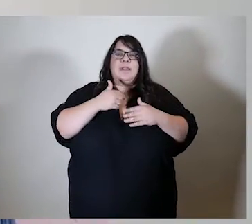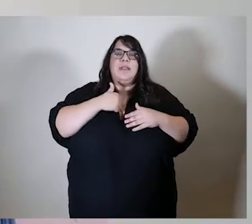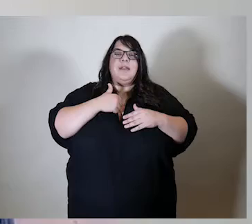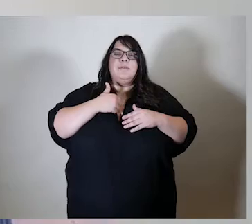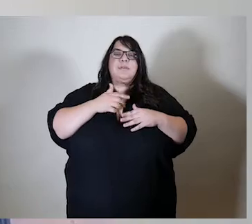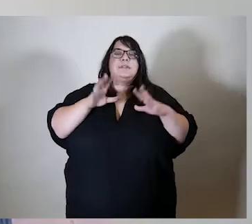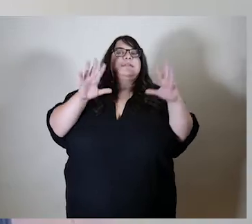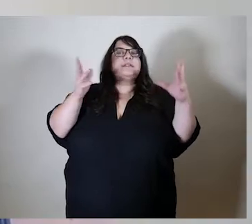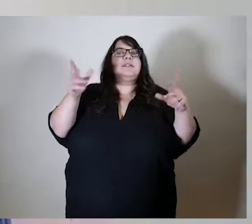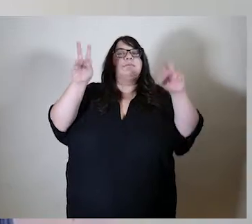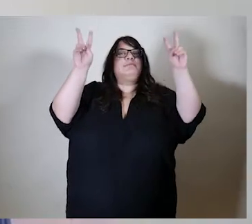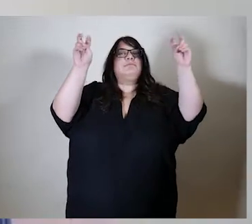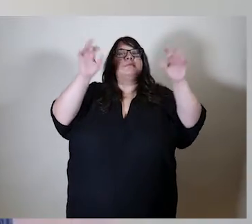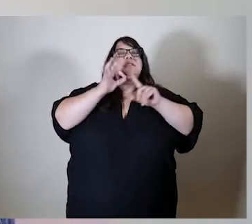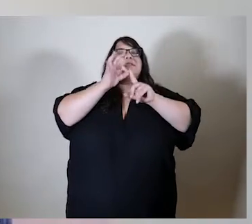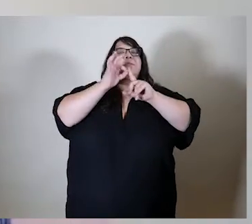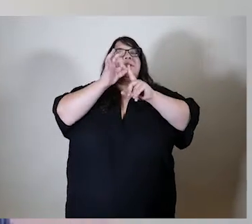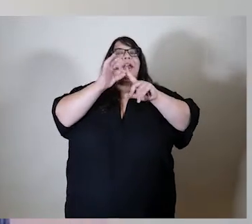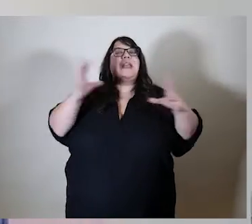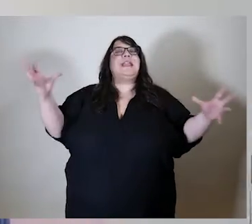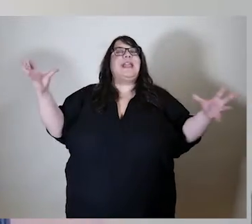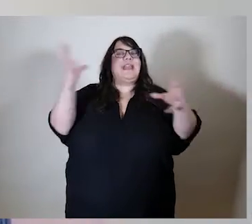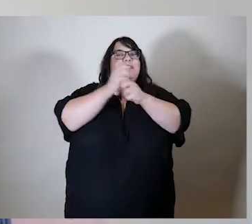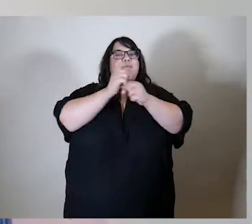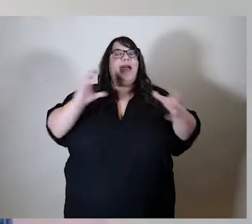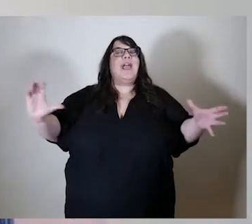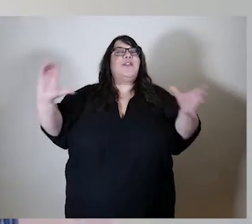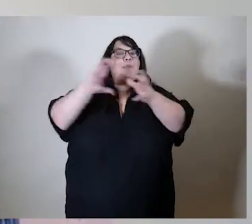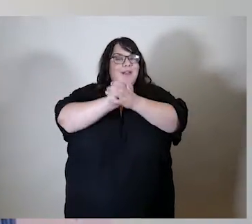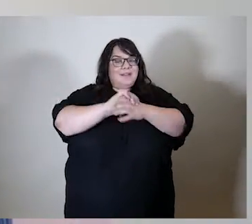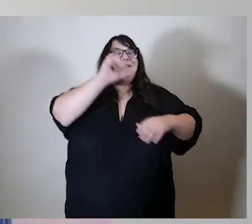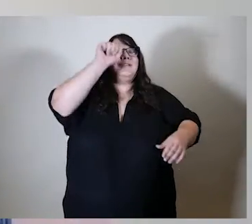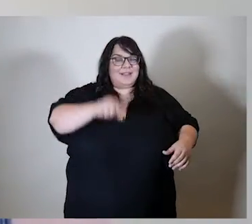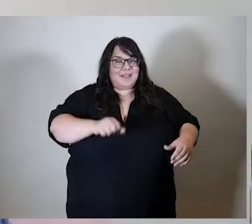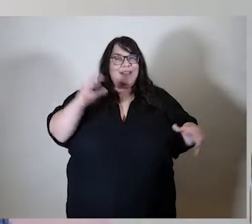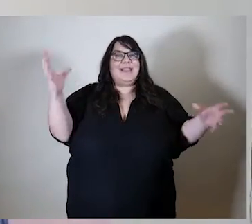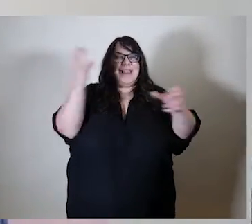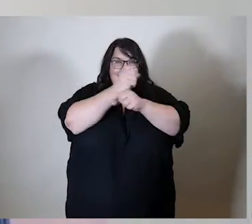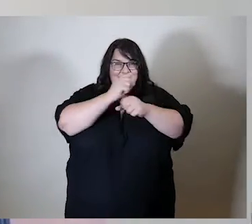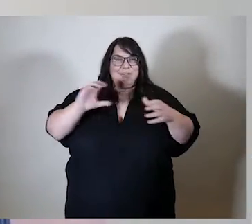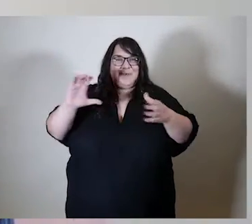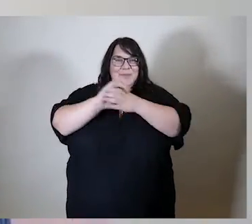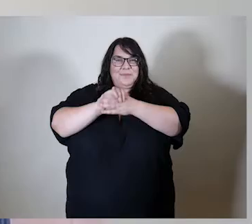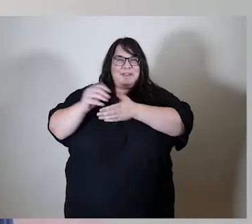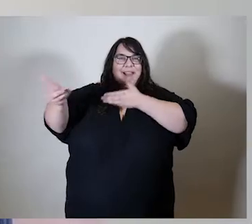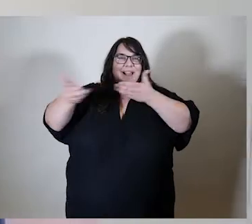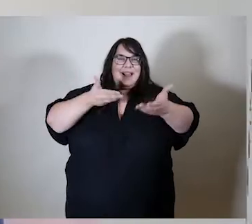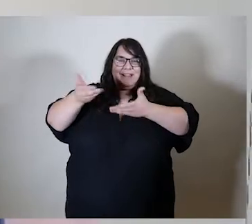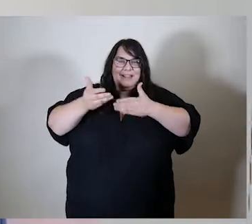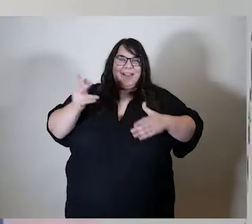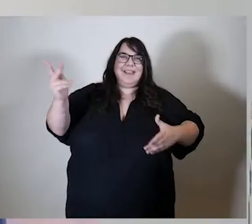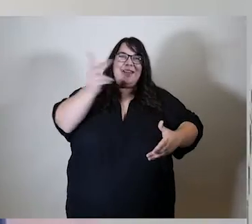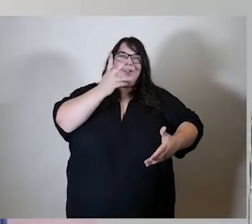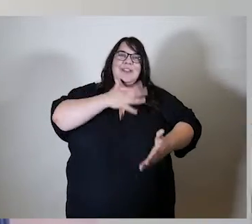μας είναι το κερδίζουμε ενωμένοι. Και ναι, είμαστε σίγουροι ότι κερδίζουμε ενωμένοι, με αλληλεγγύη, με